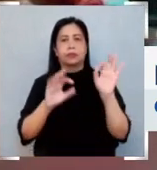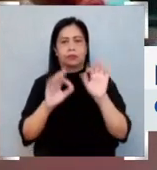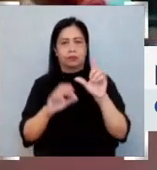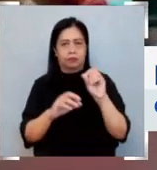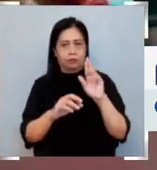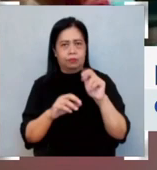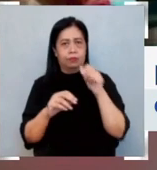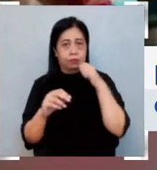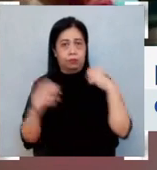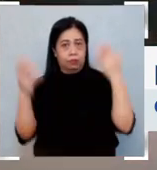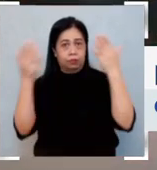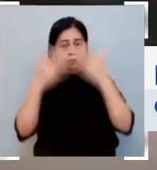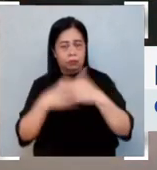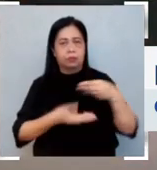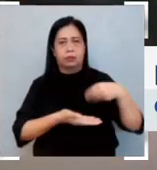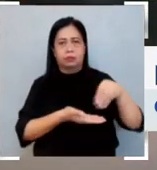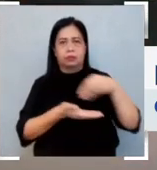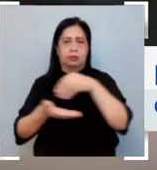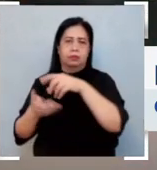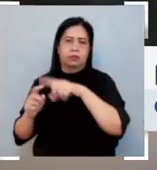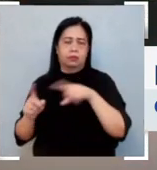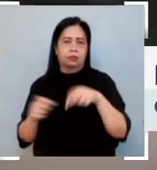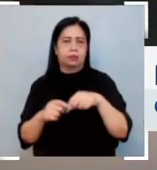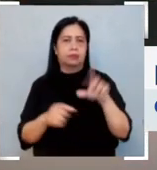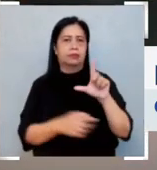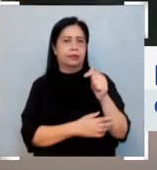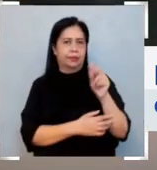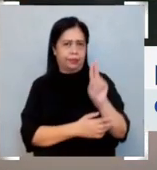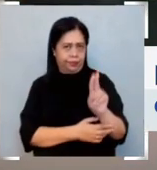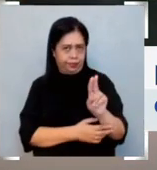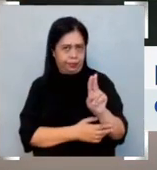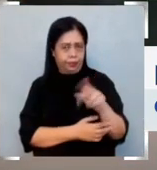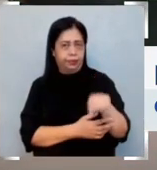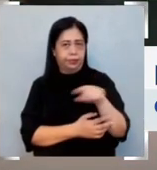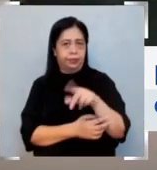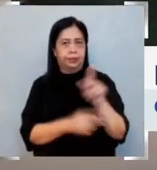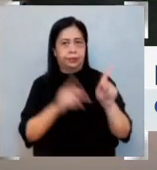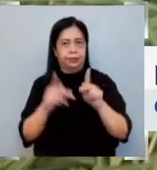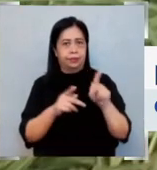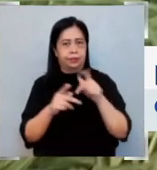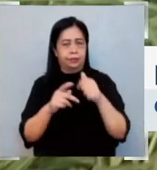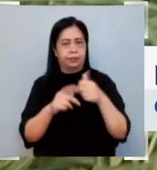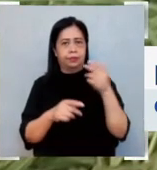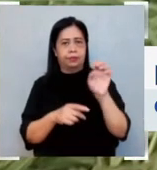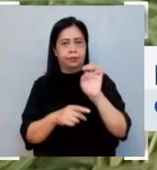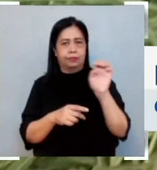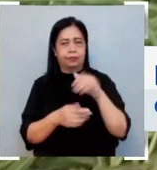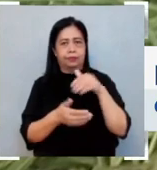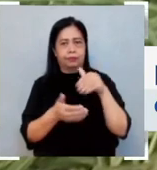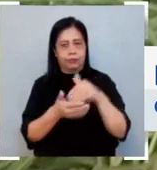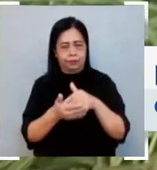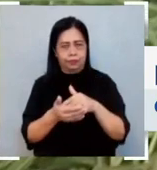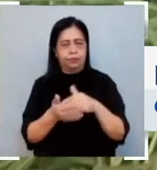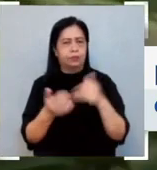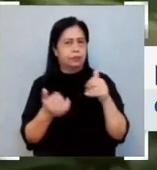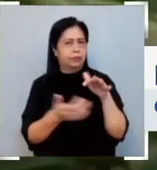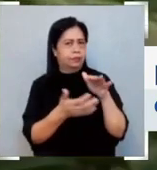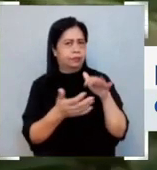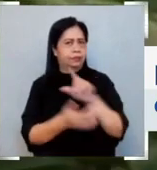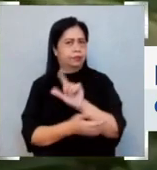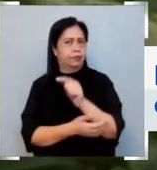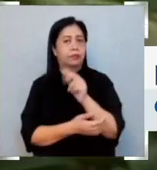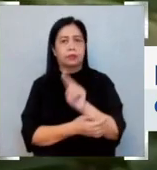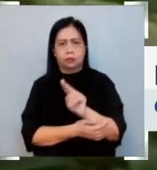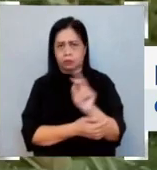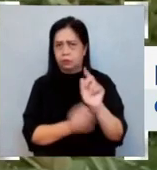na sa pamamahagi ng relief goods ang lokal na pamahalaan sa mga residenteng nasa evacuation center. Pinag-aaralan ng lokal na pamahalaan kung